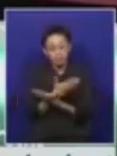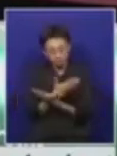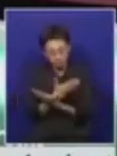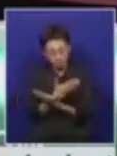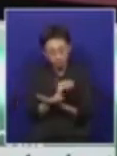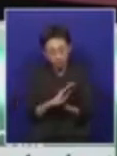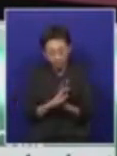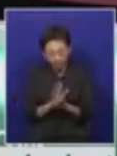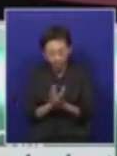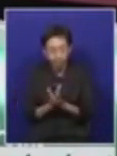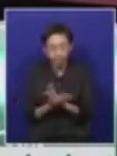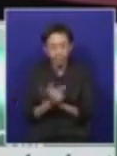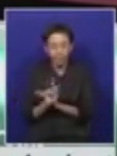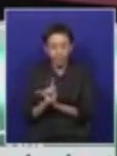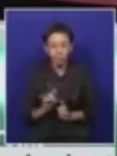ผู้จัดการที่พวกเราลงพื้นที่